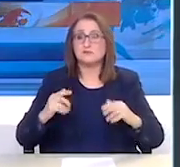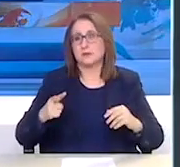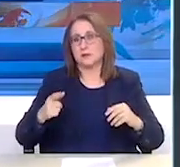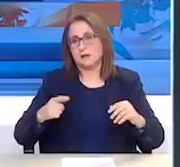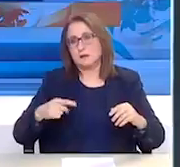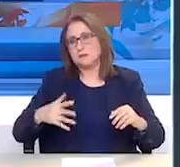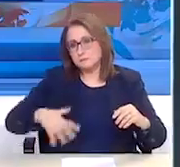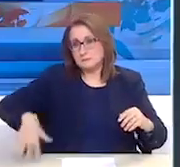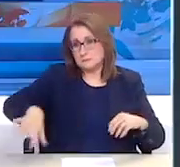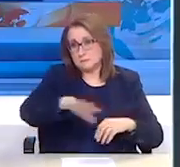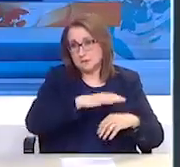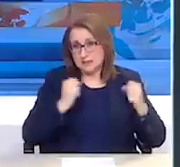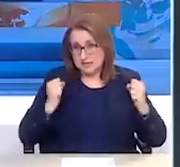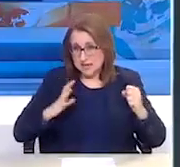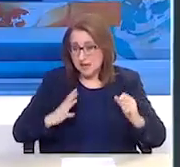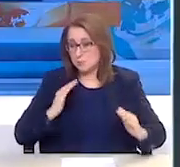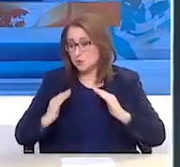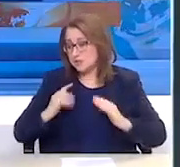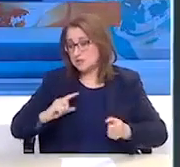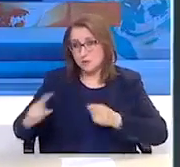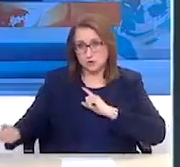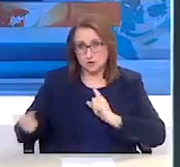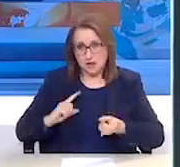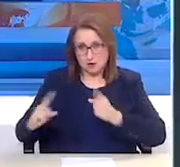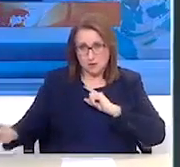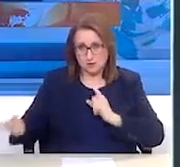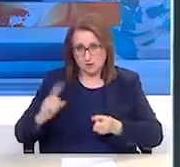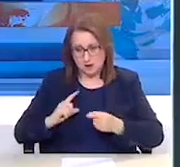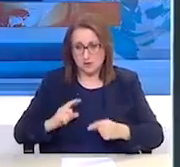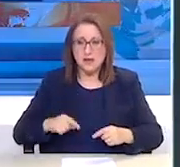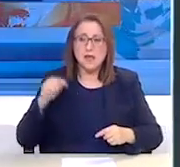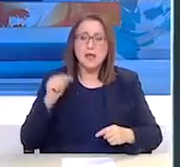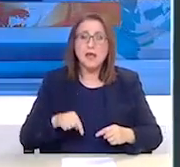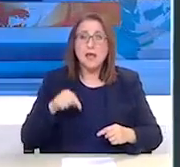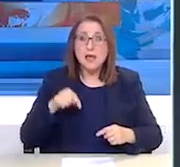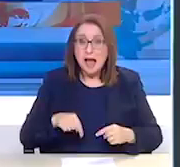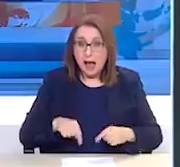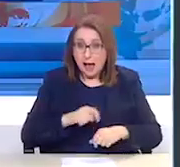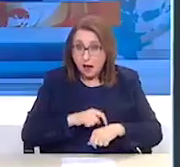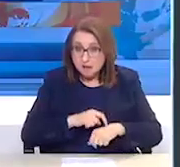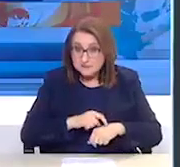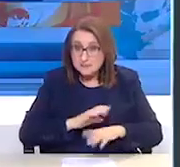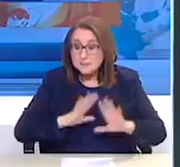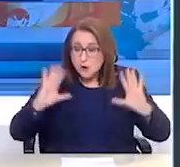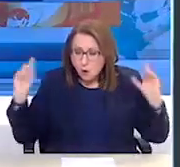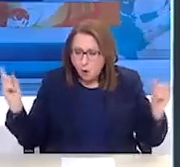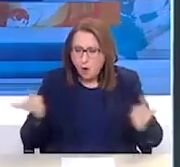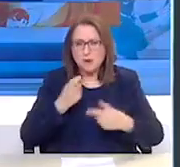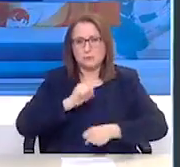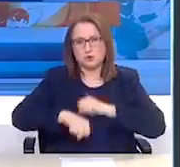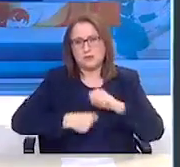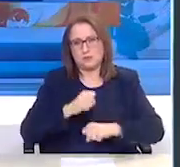άλλον. Μια προσπάθεια από την οποία θα συνεχίσω να λέω δεν περισσεύει κανείς. Για το αποτέλεσμα της προσπάθειας